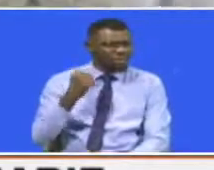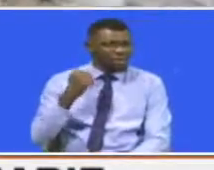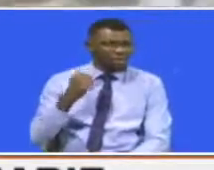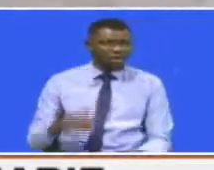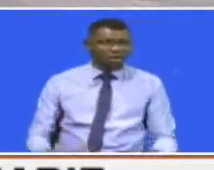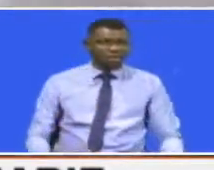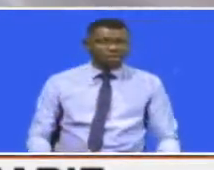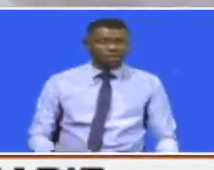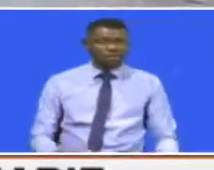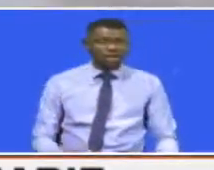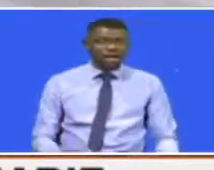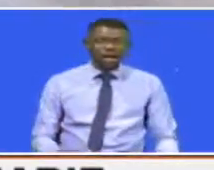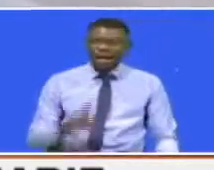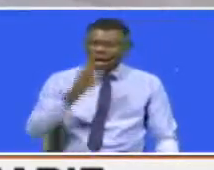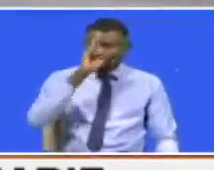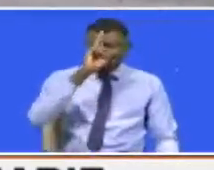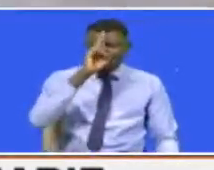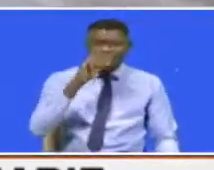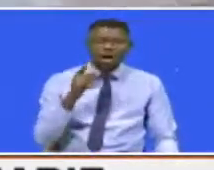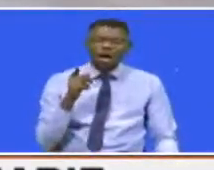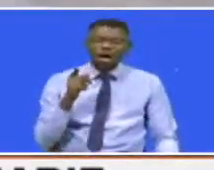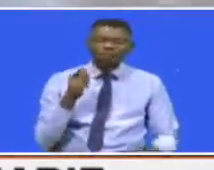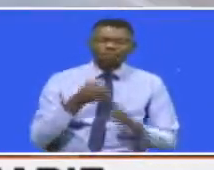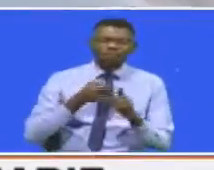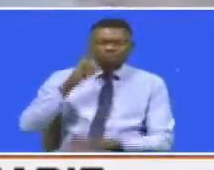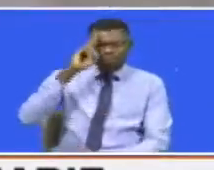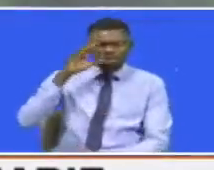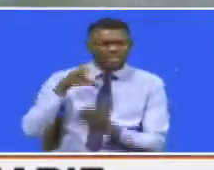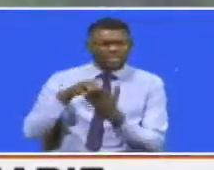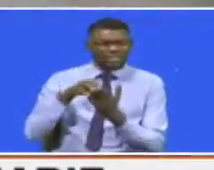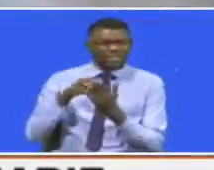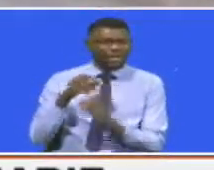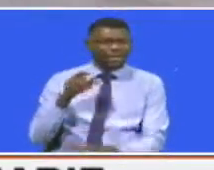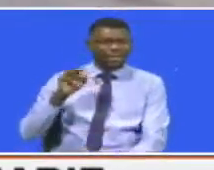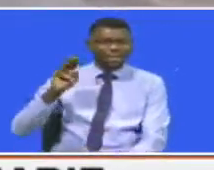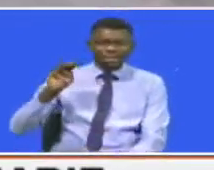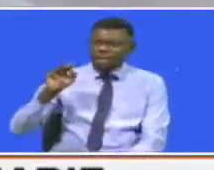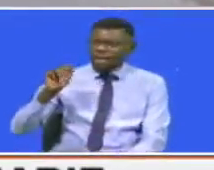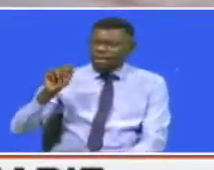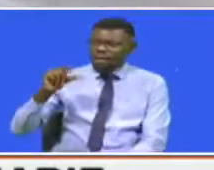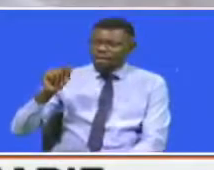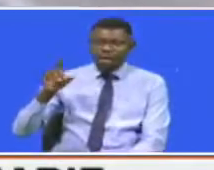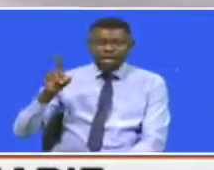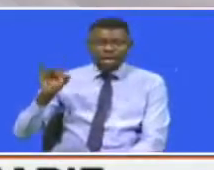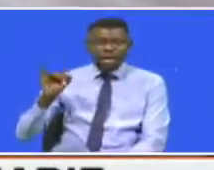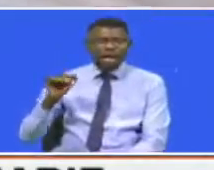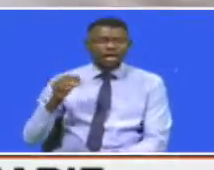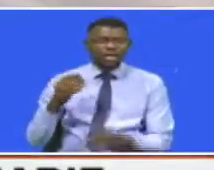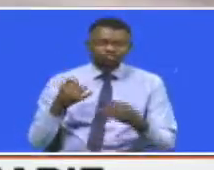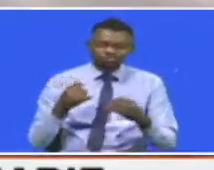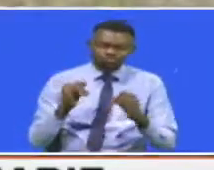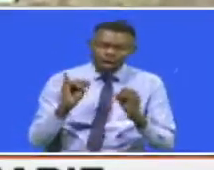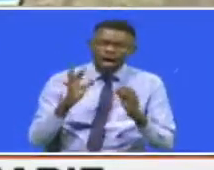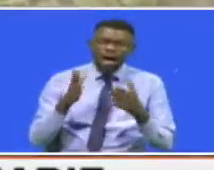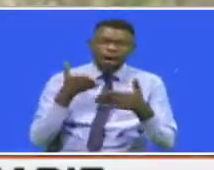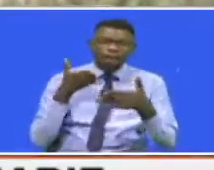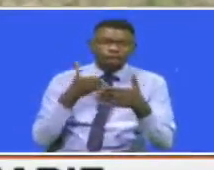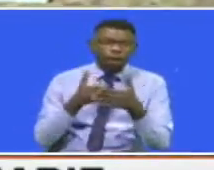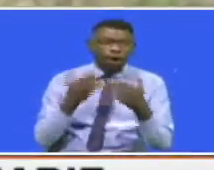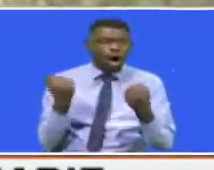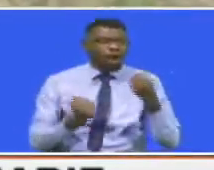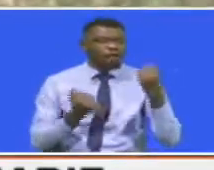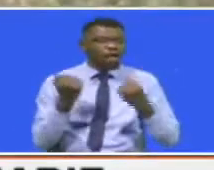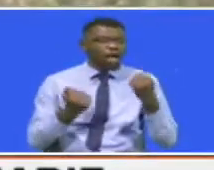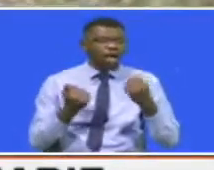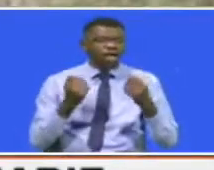Kulingana na taarifa ya polisi kutoka kizuizi cha kituo cha polisi cha Magadi, walijaribu kusimamisha gari hilo bila mafanikio,